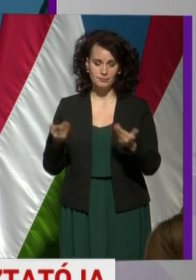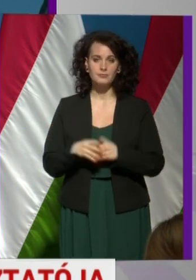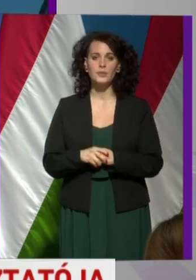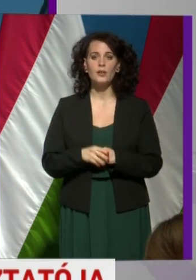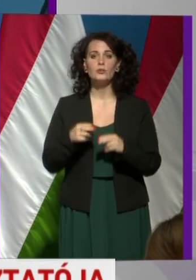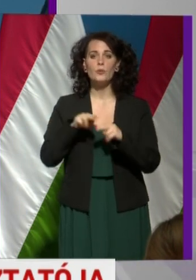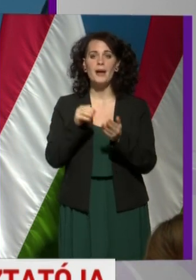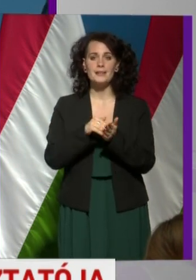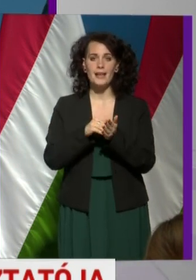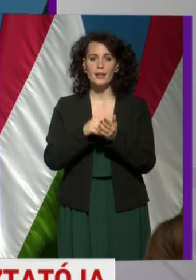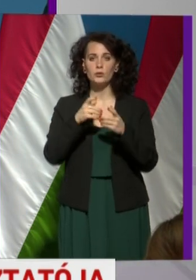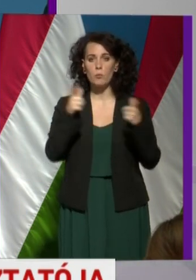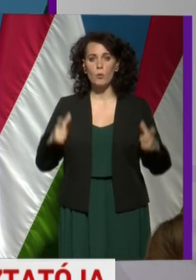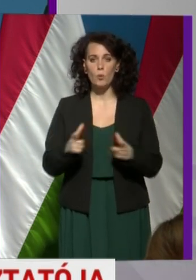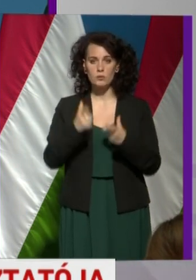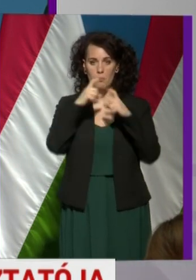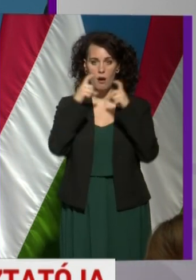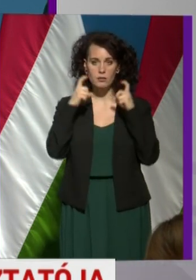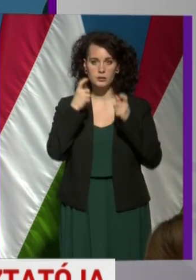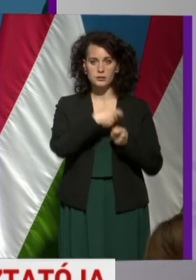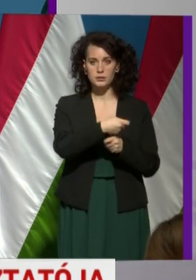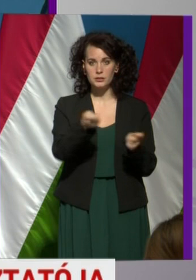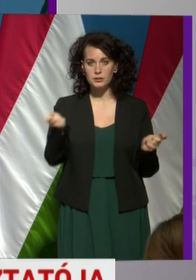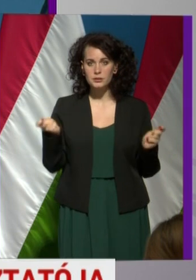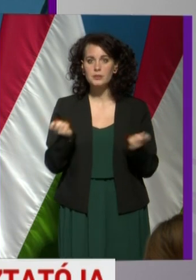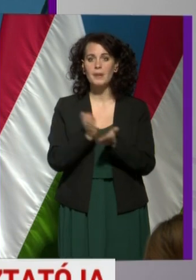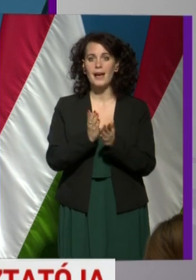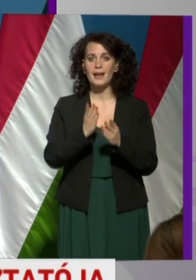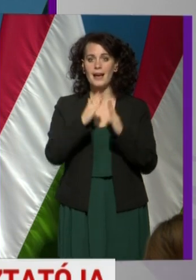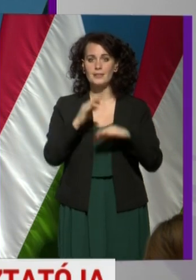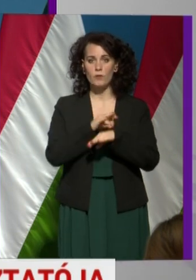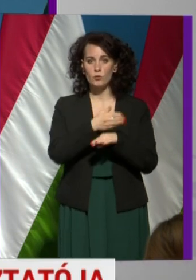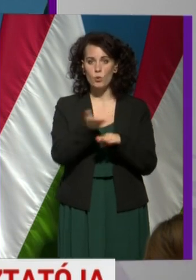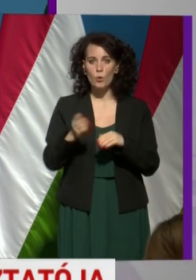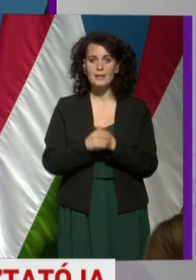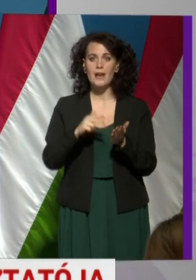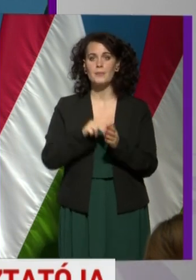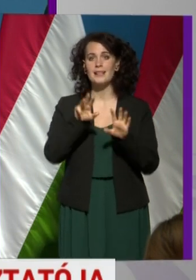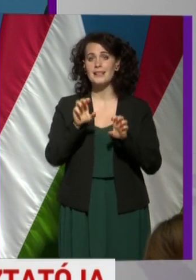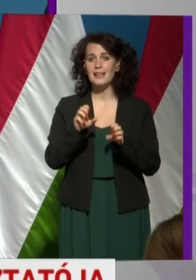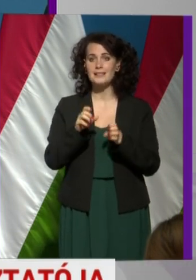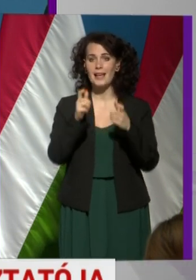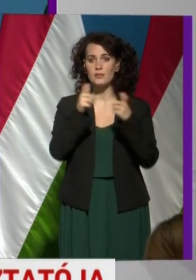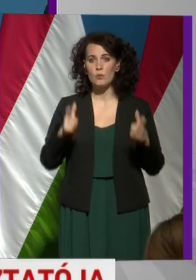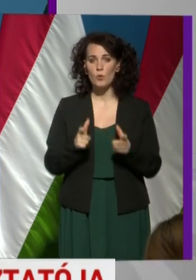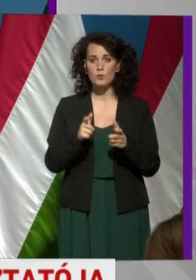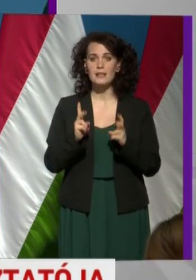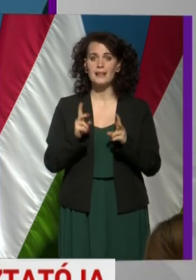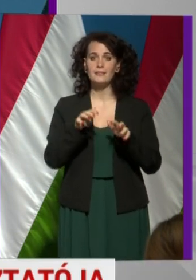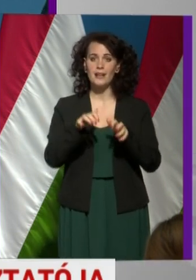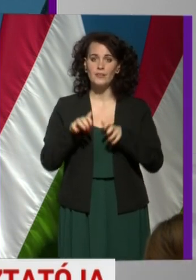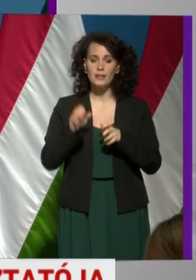ezer doboz maszk jutott már el házi orvosokhoz. Az elmúlt hetekben közel 3900 doboz maszkot vehettek át